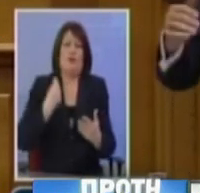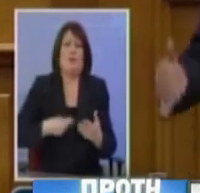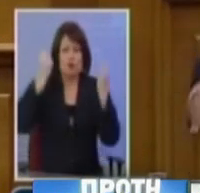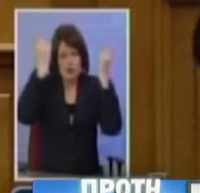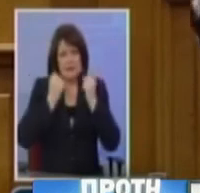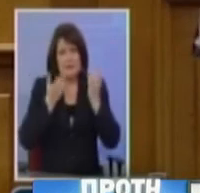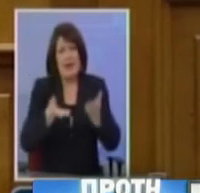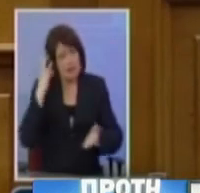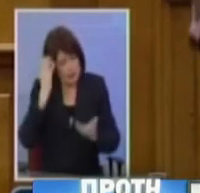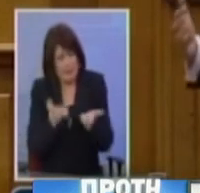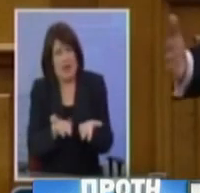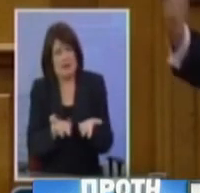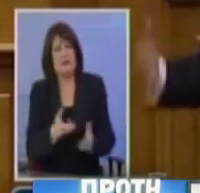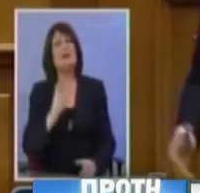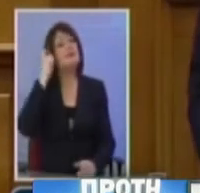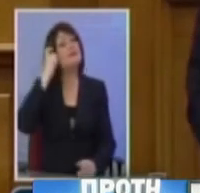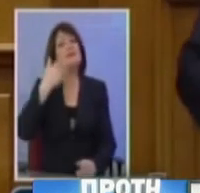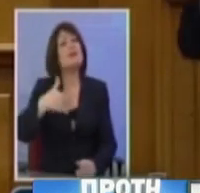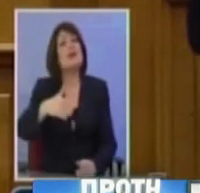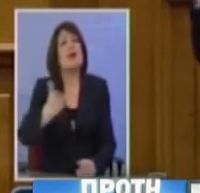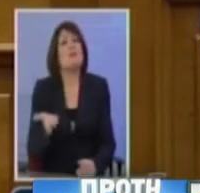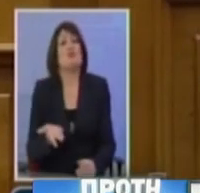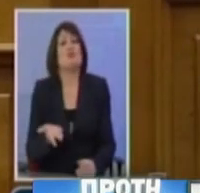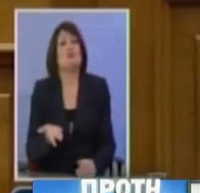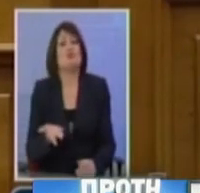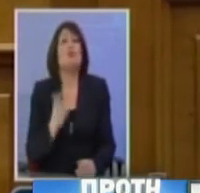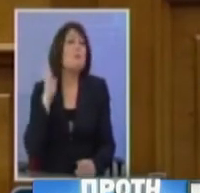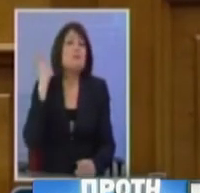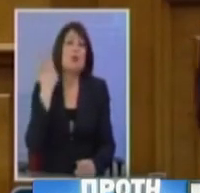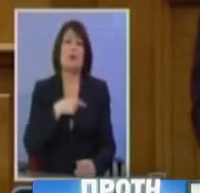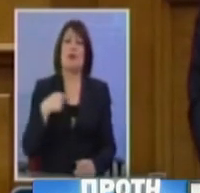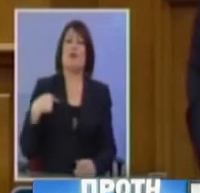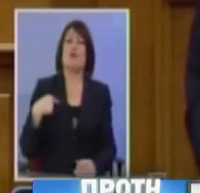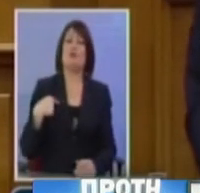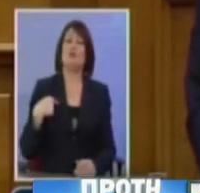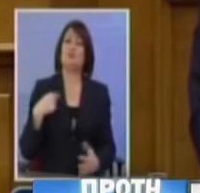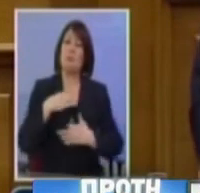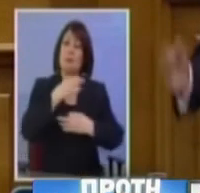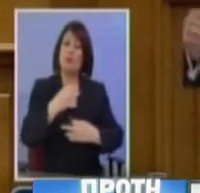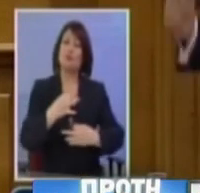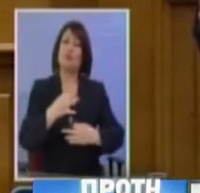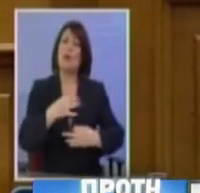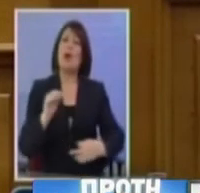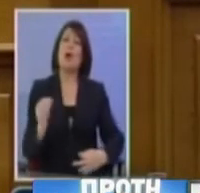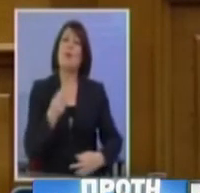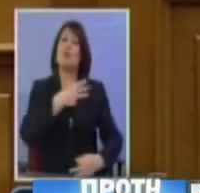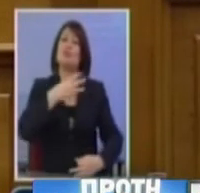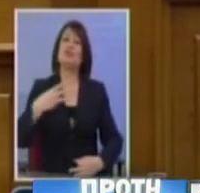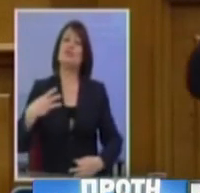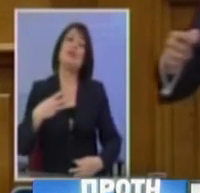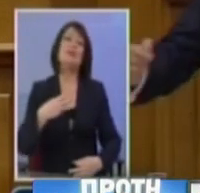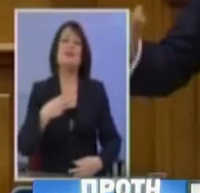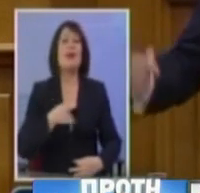Και φαντάζεσαι τη σκηνή στην οποία ο τότε επικεφαλής της ελληνικής αντιπροσωπείας, προερχόμενος από το ΣΥΡΙΖΑ,